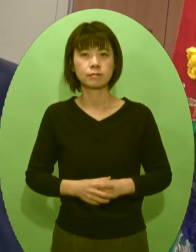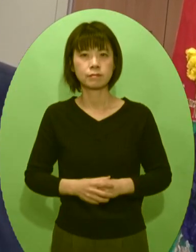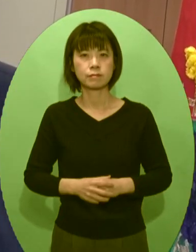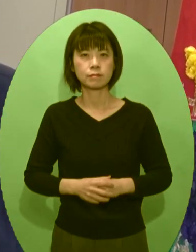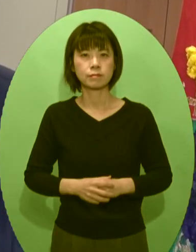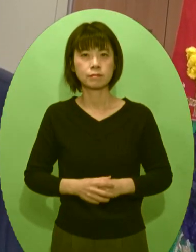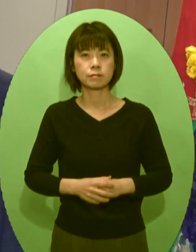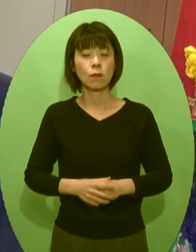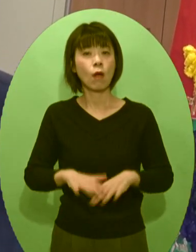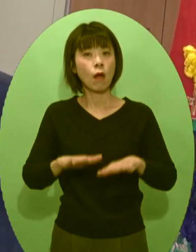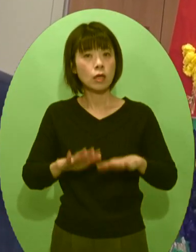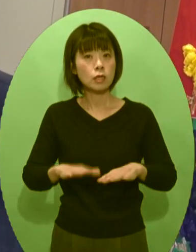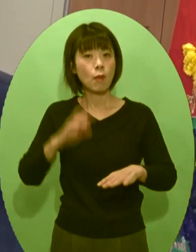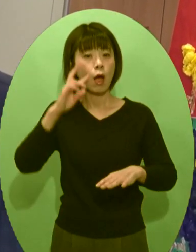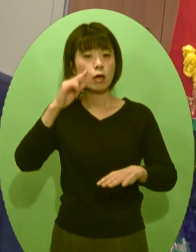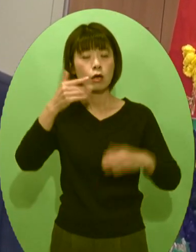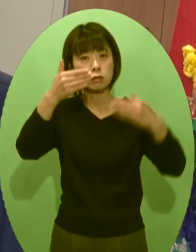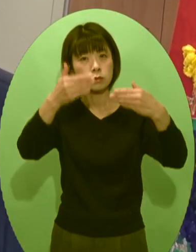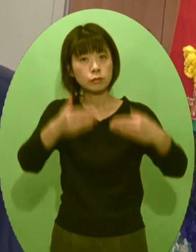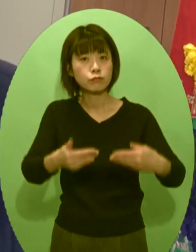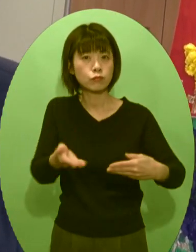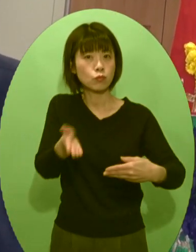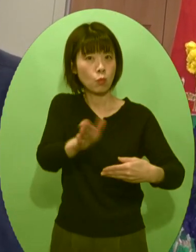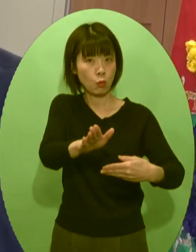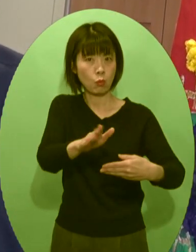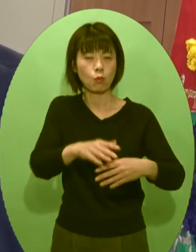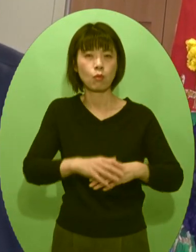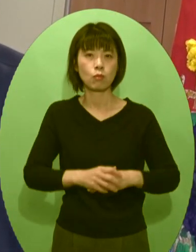うガラスのついたてができましてね、